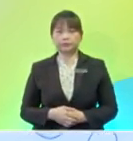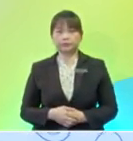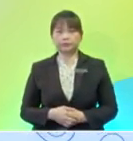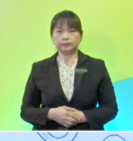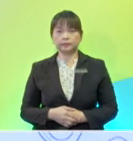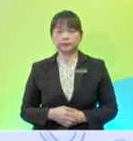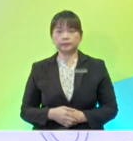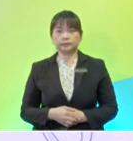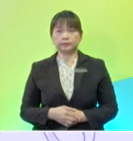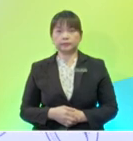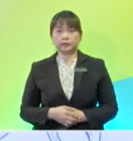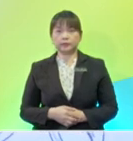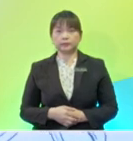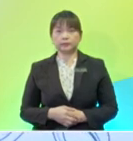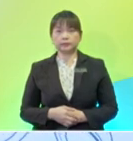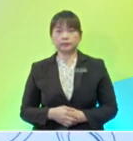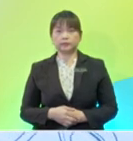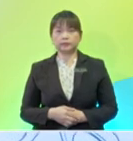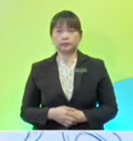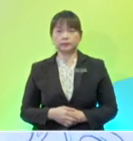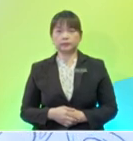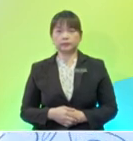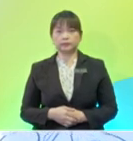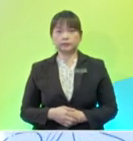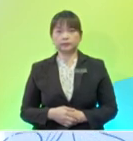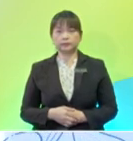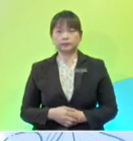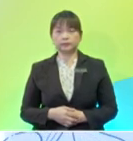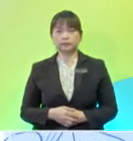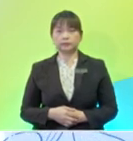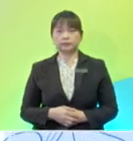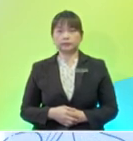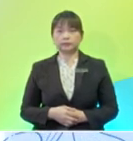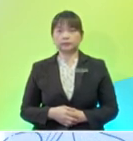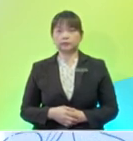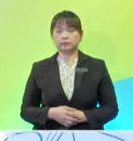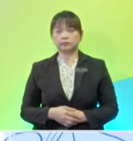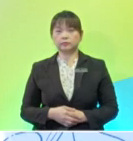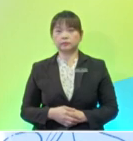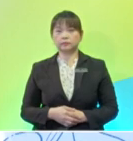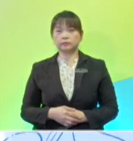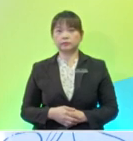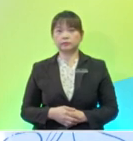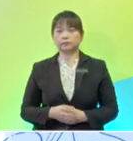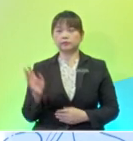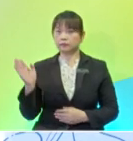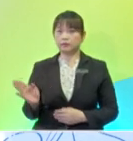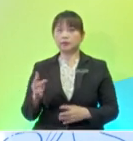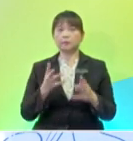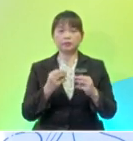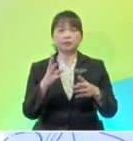arisan ini adalah garisan serong yang sama dengan kaki piramid suka sini